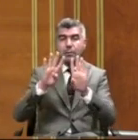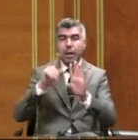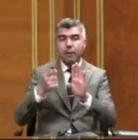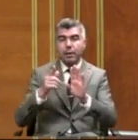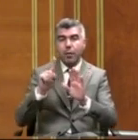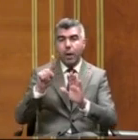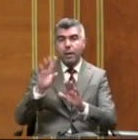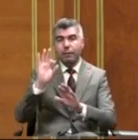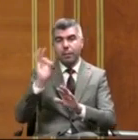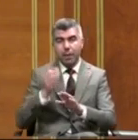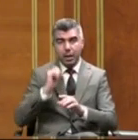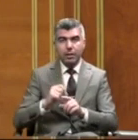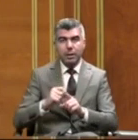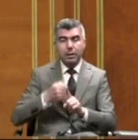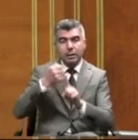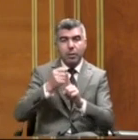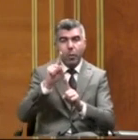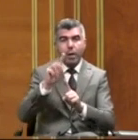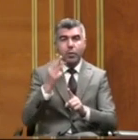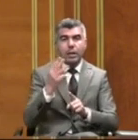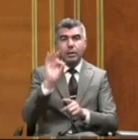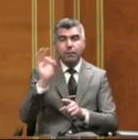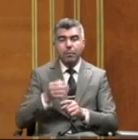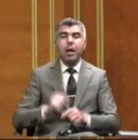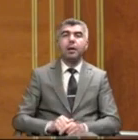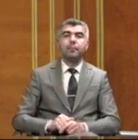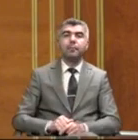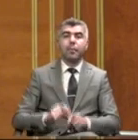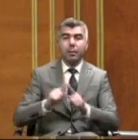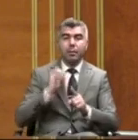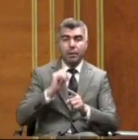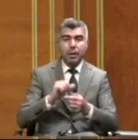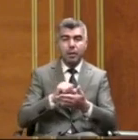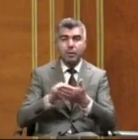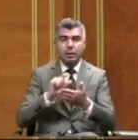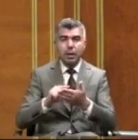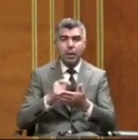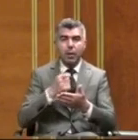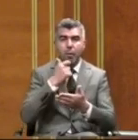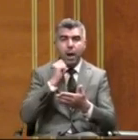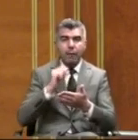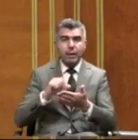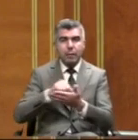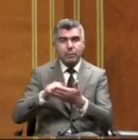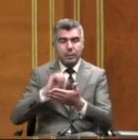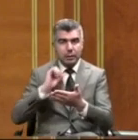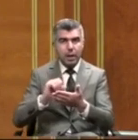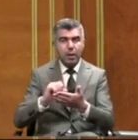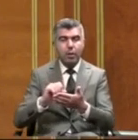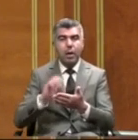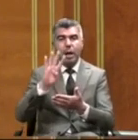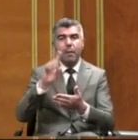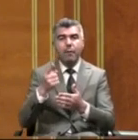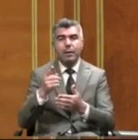بنسبه انجاز بلغت 31% رسوم التسجيل والتنبر زائد 10.4%